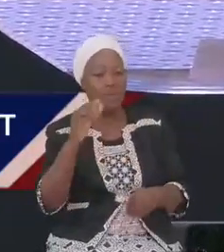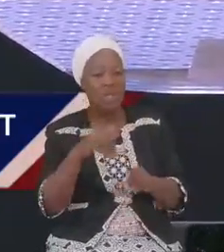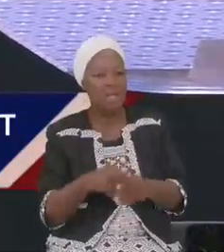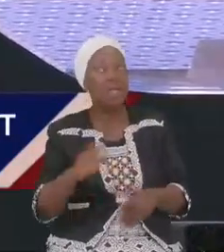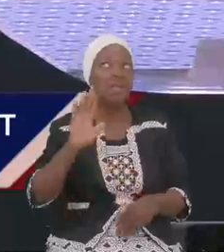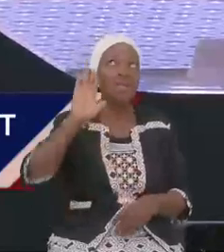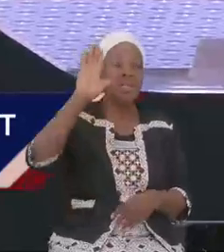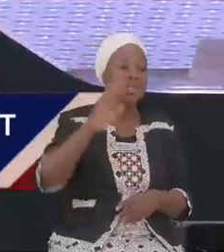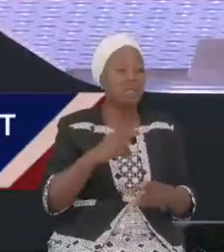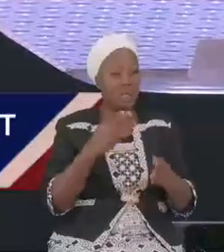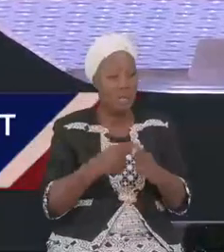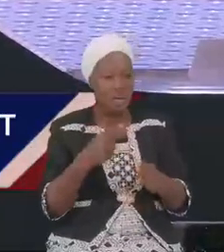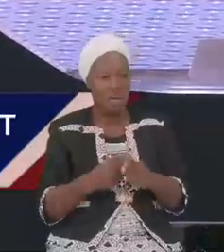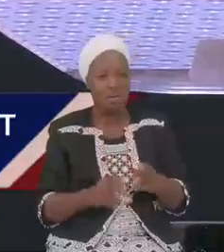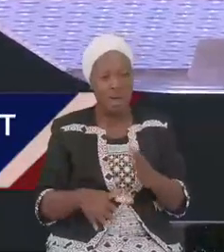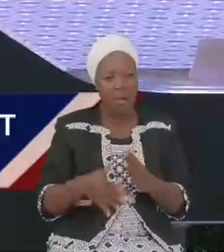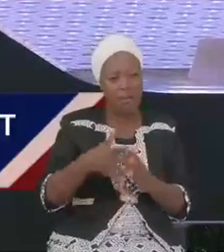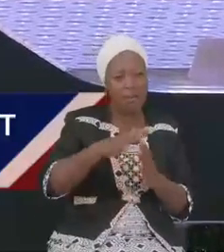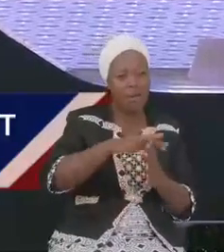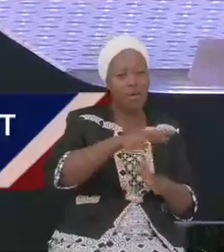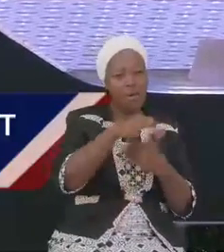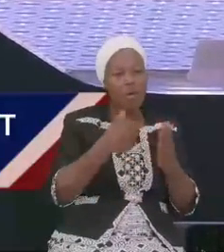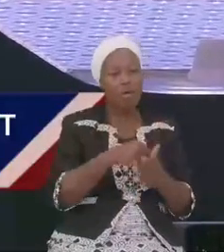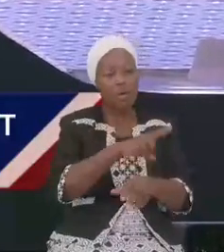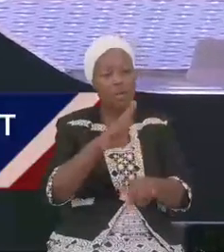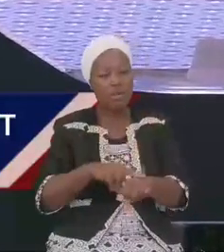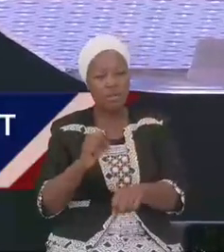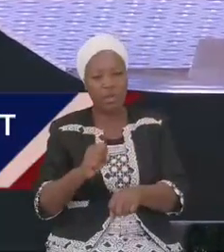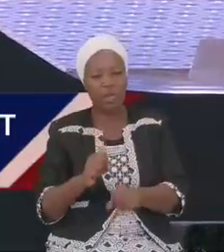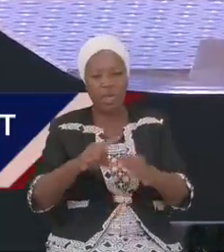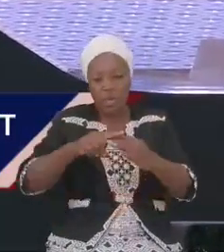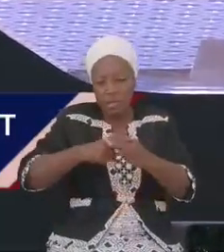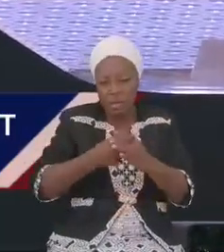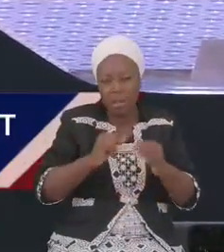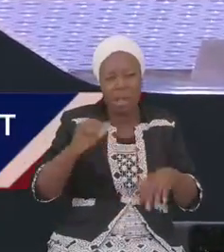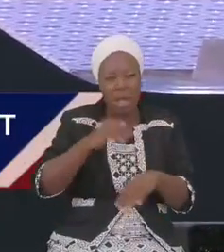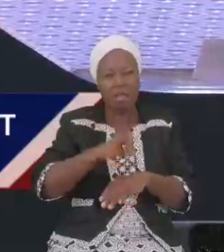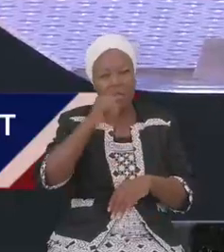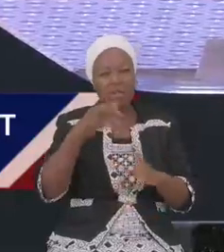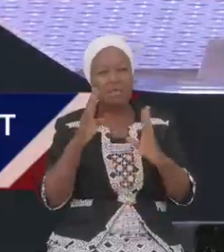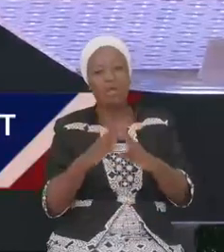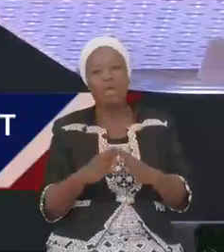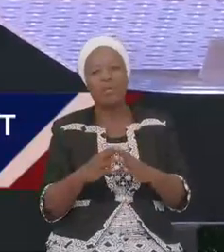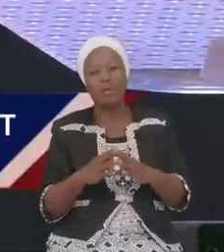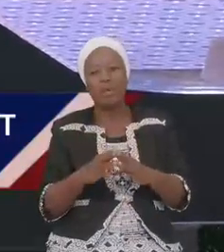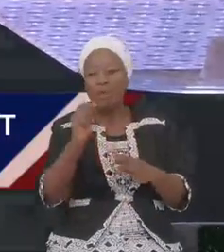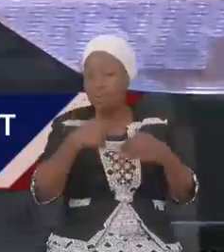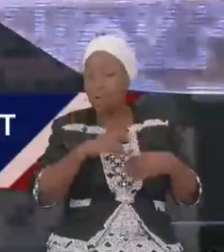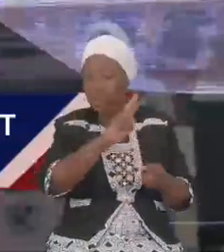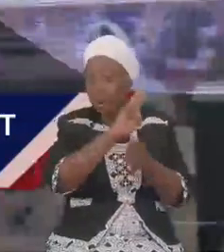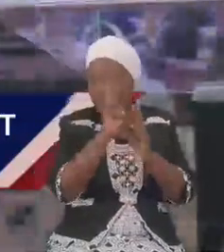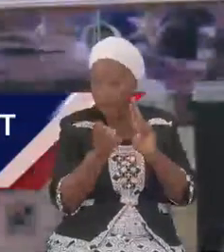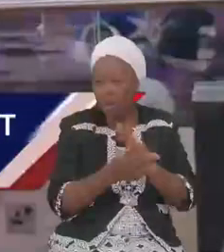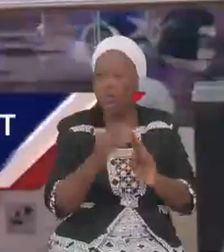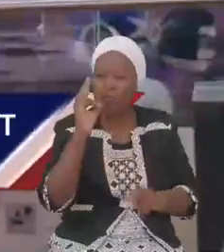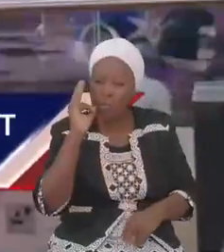nom à toutes les nations, à commencer par Jérusalem. Vous êtes repentis, vous prêchez